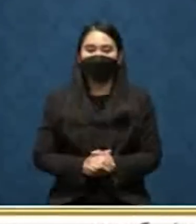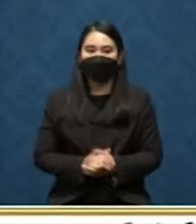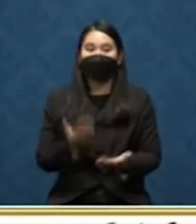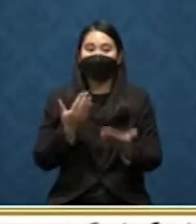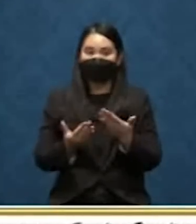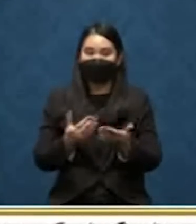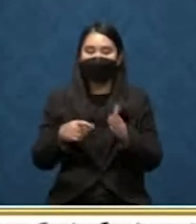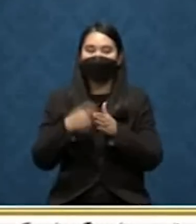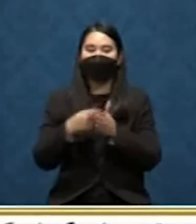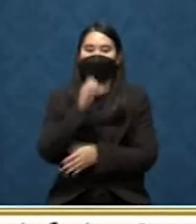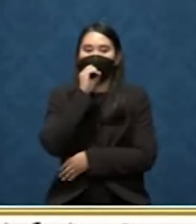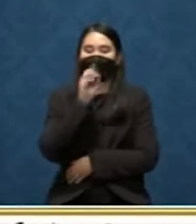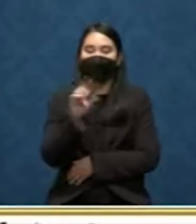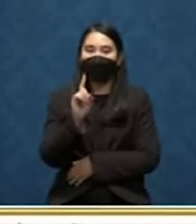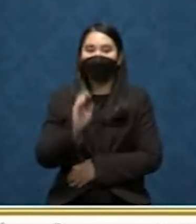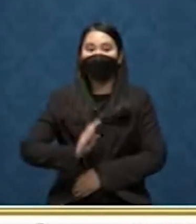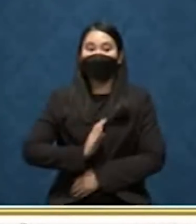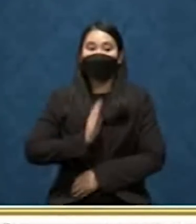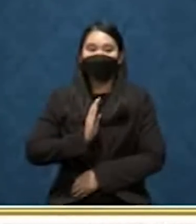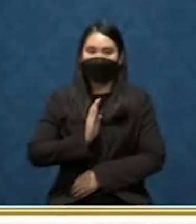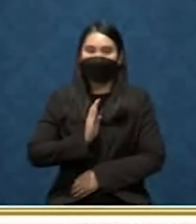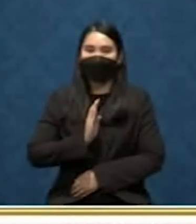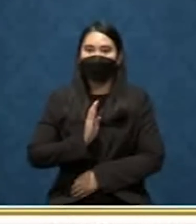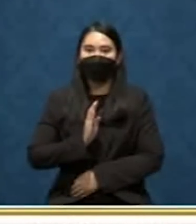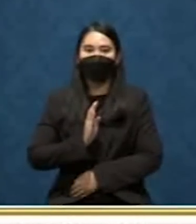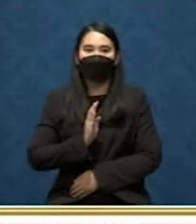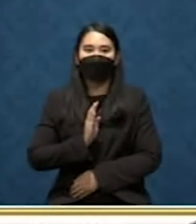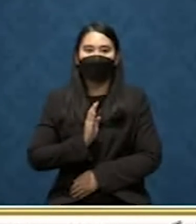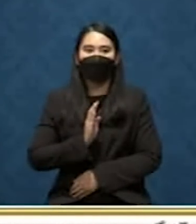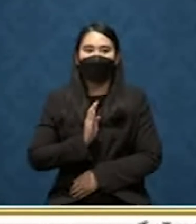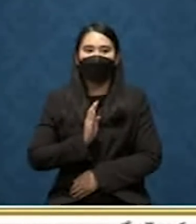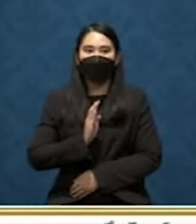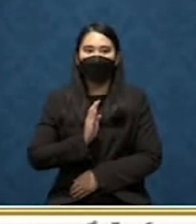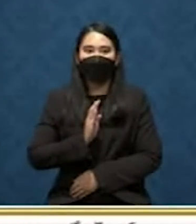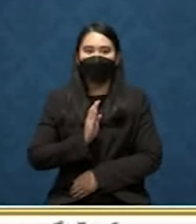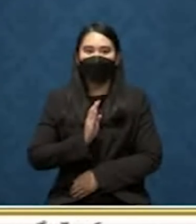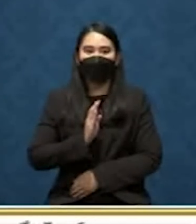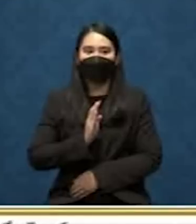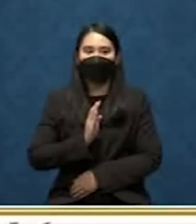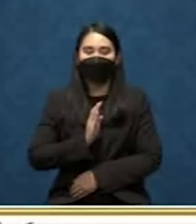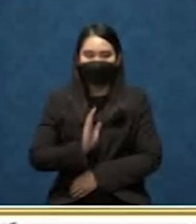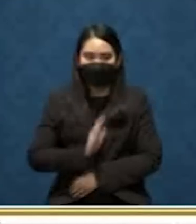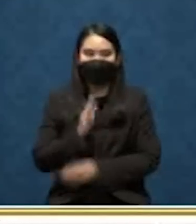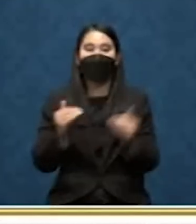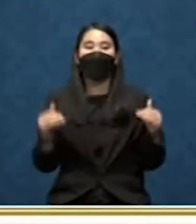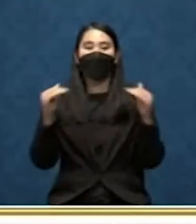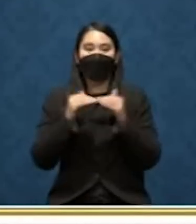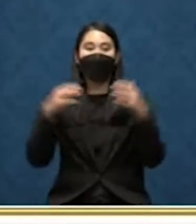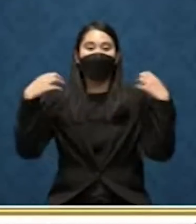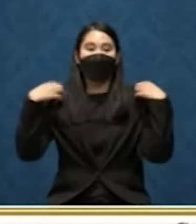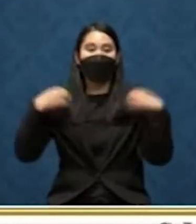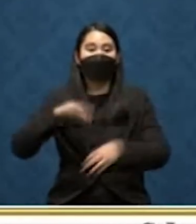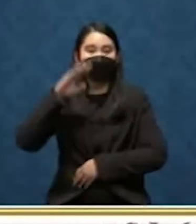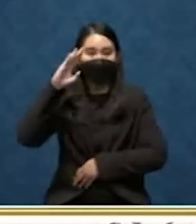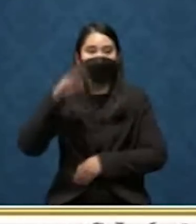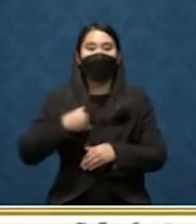หรออ่างว่าได้รับเกียดให้เข้าไปเยื่อนในวังด้วยการต้อนรับในระดับเยanterกับในพลคนจ